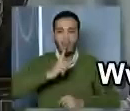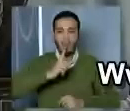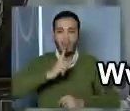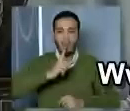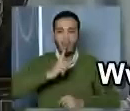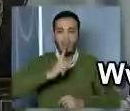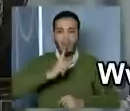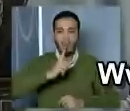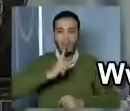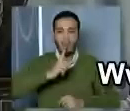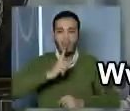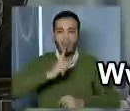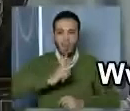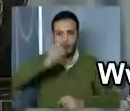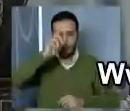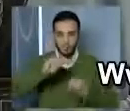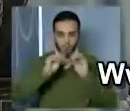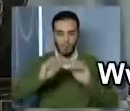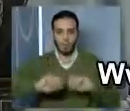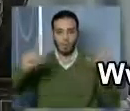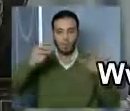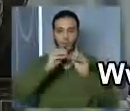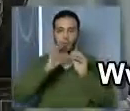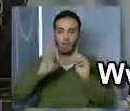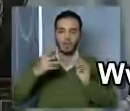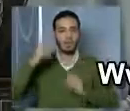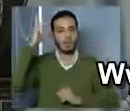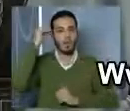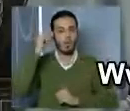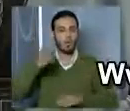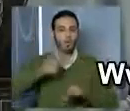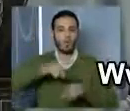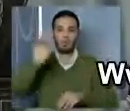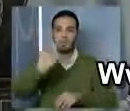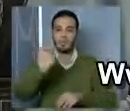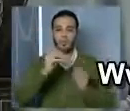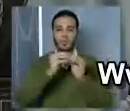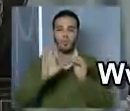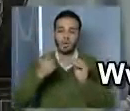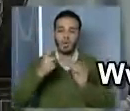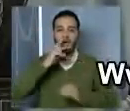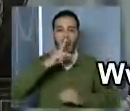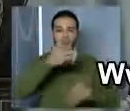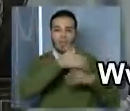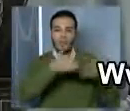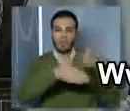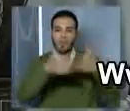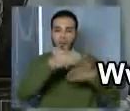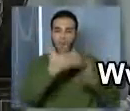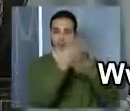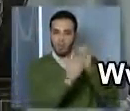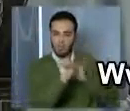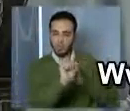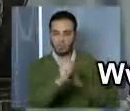الله يوضح هذه الحقيقة، أن هؤلاء المرتزقة اللقطاء الصهاينة لا ينتسبون إلى إبراهيم